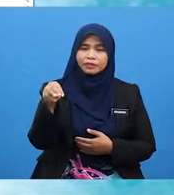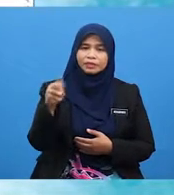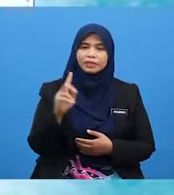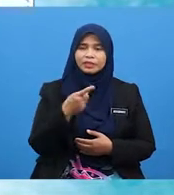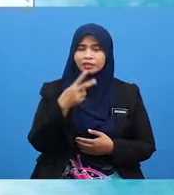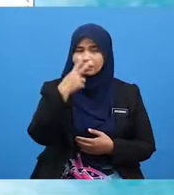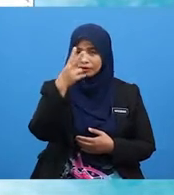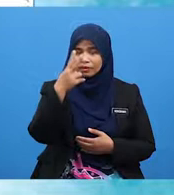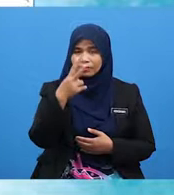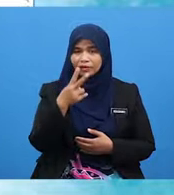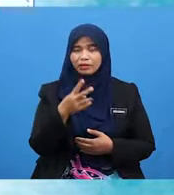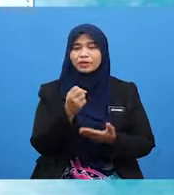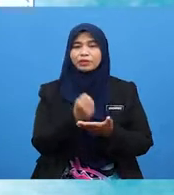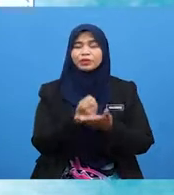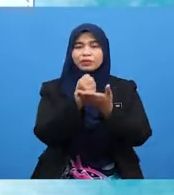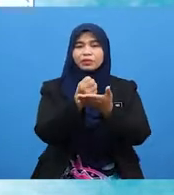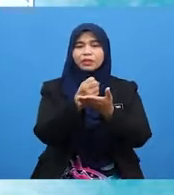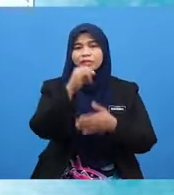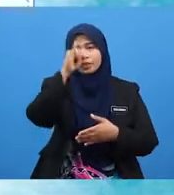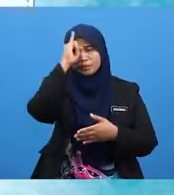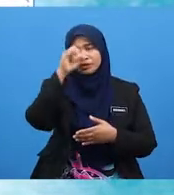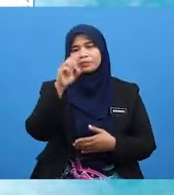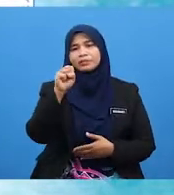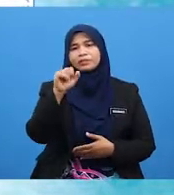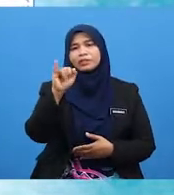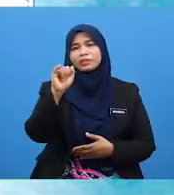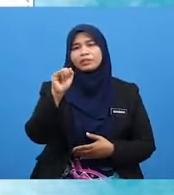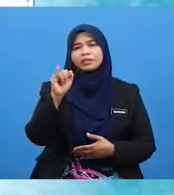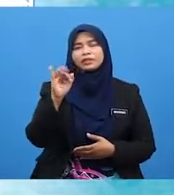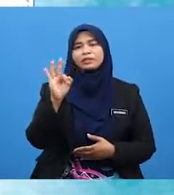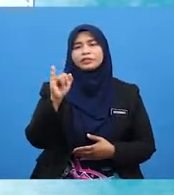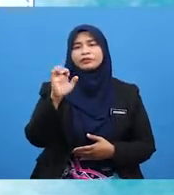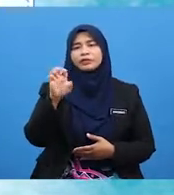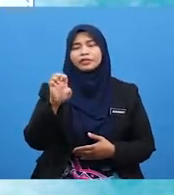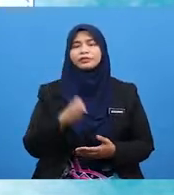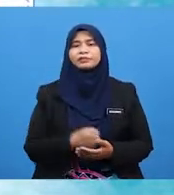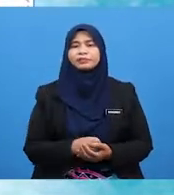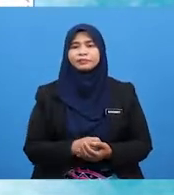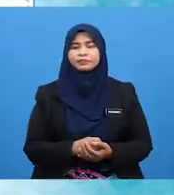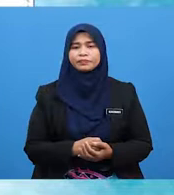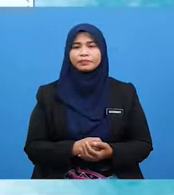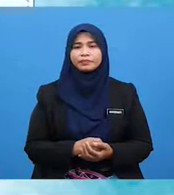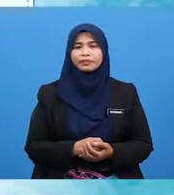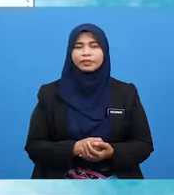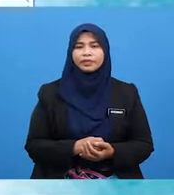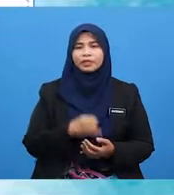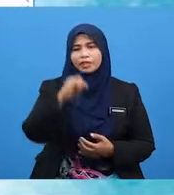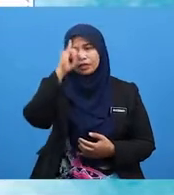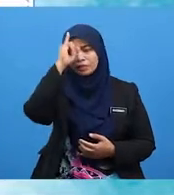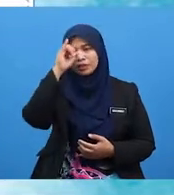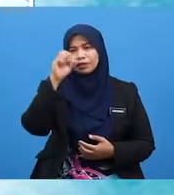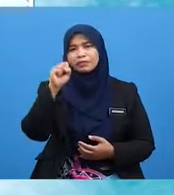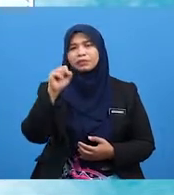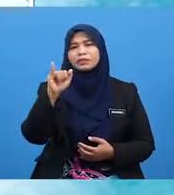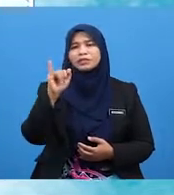Murid-murid, kita hayati pula sumbangan Imam Asy-Syafi'i rahimahullah. Imam